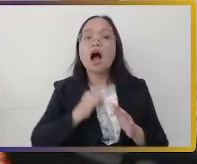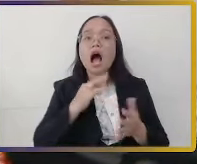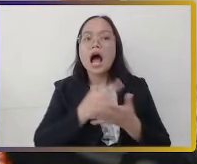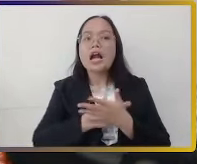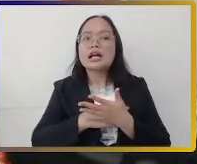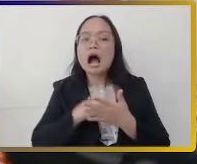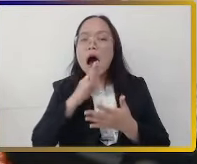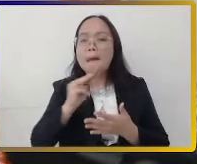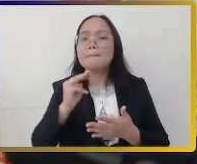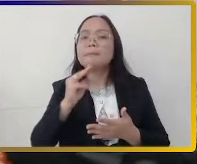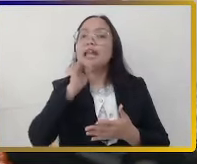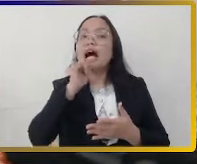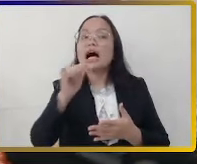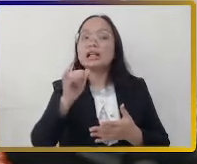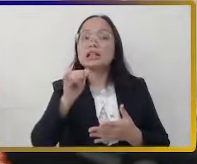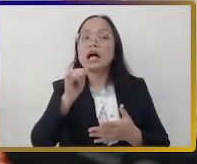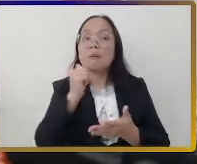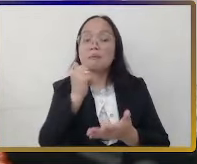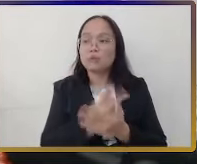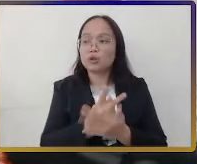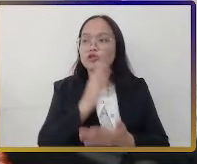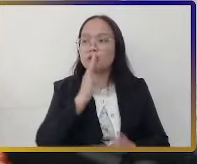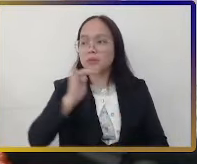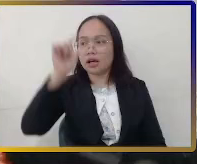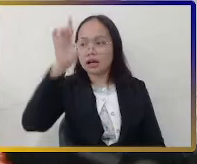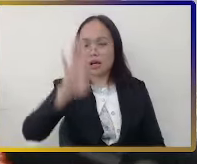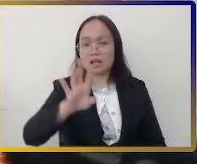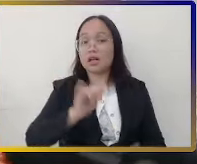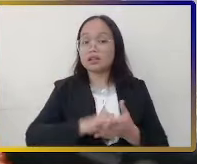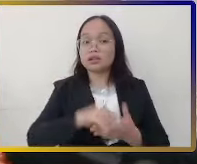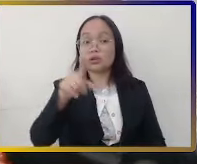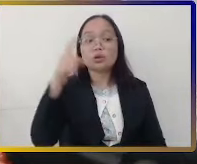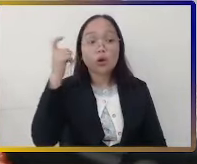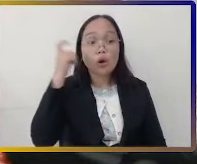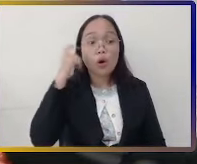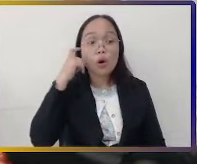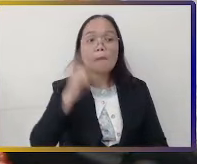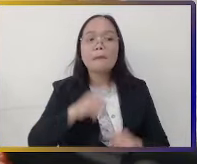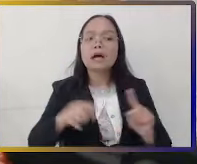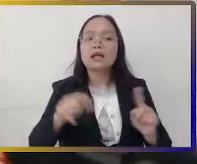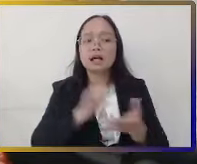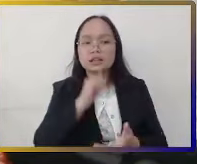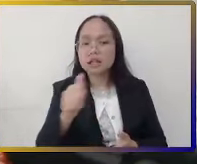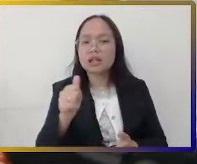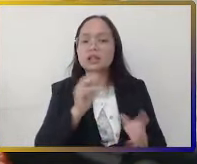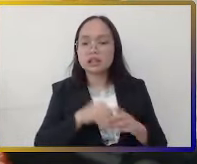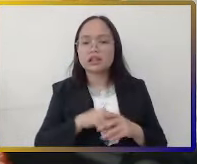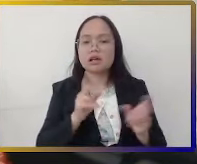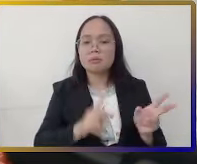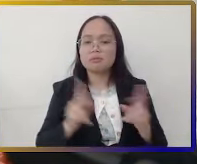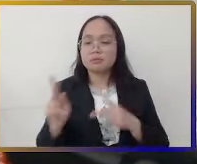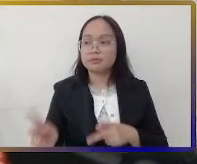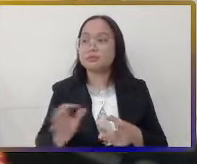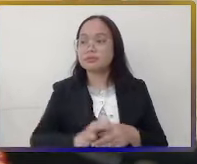God. That's what you thought, but that is not in the plan of God.